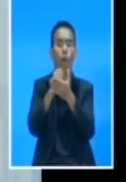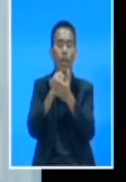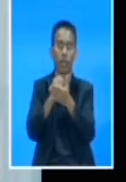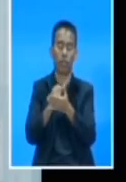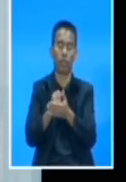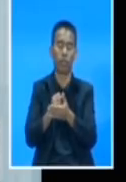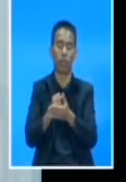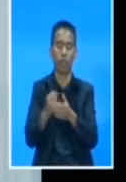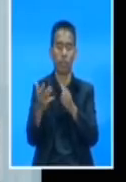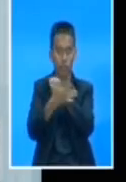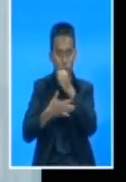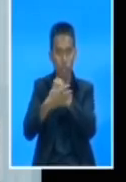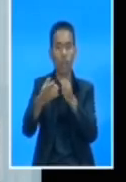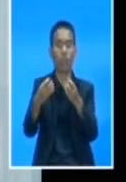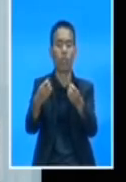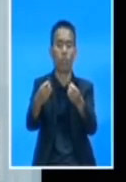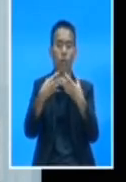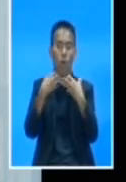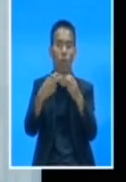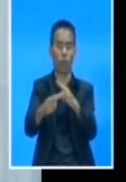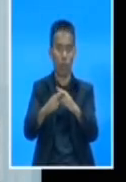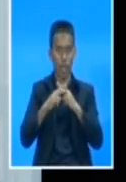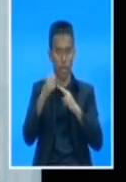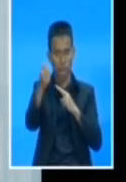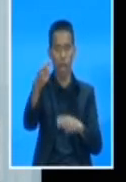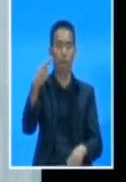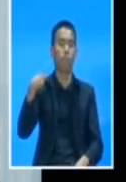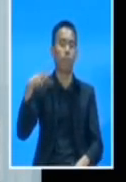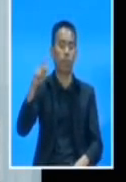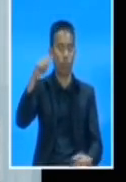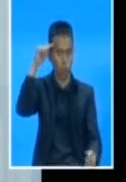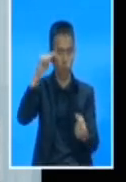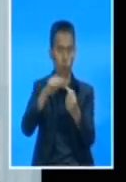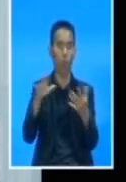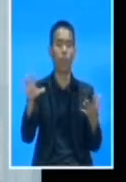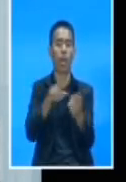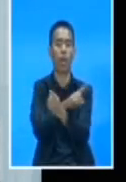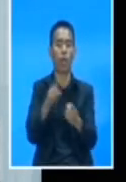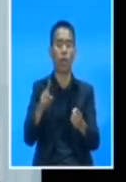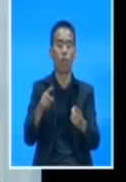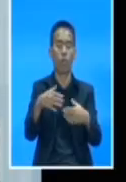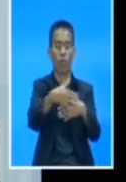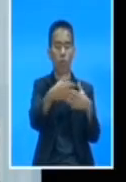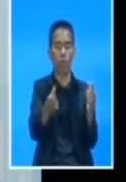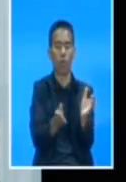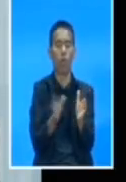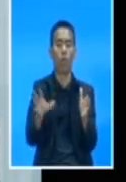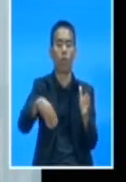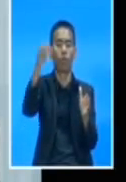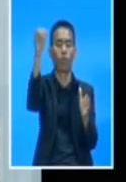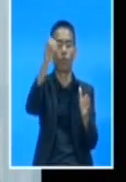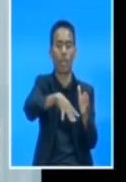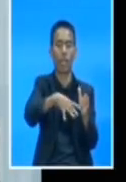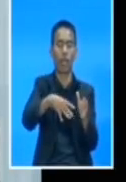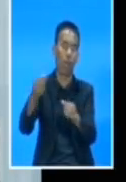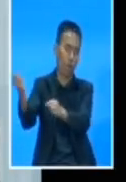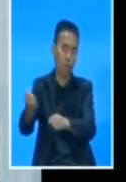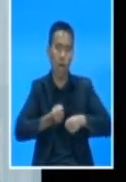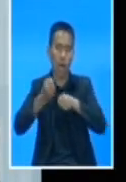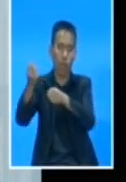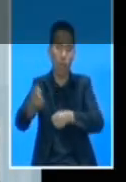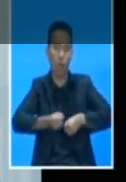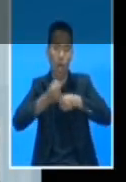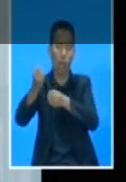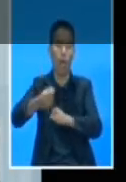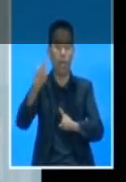ำไปพันอย่างนี้สอนตัวเองด้วยได้ประโยชน์กับสังคมด้วยทิ้งขยะเอาไปกวาดขยะสักเดือนนึงจีนยังทำเล